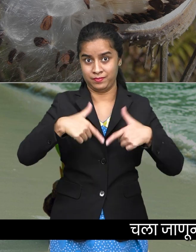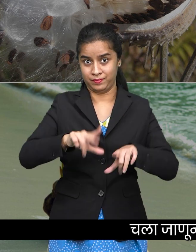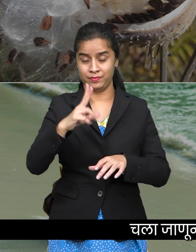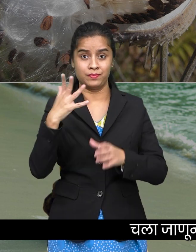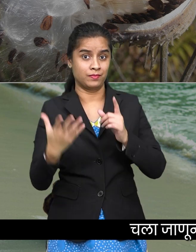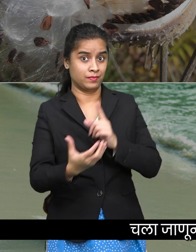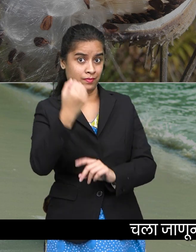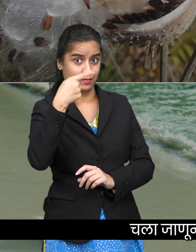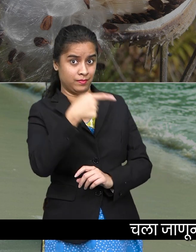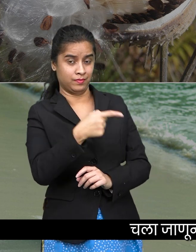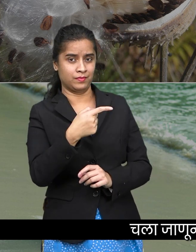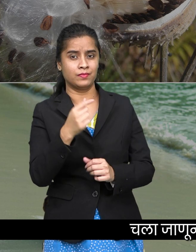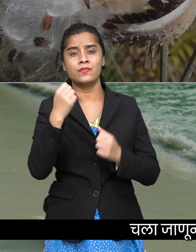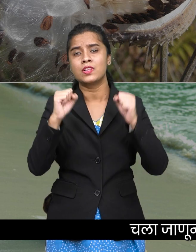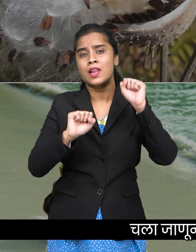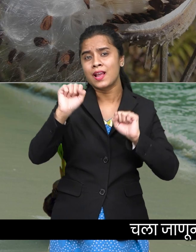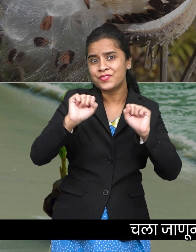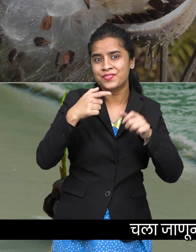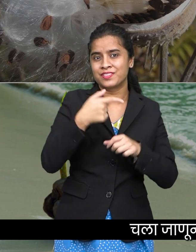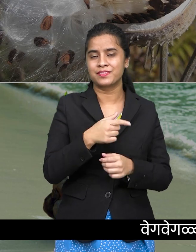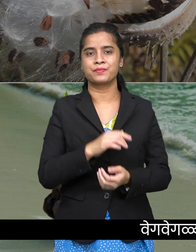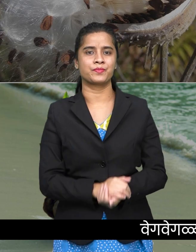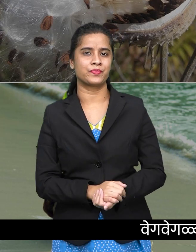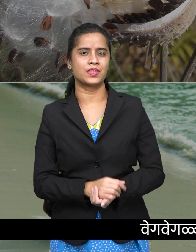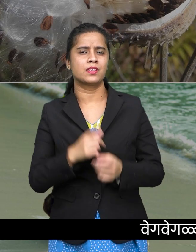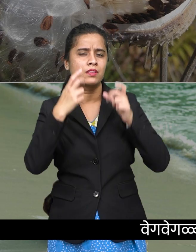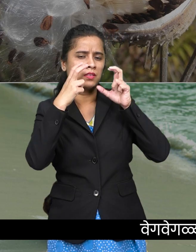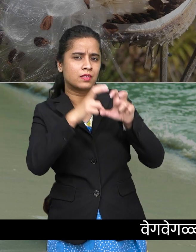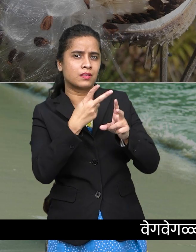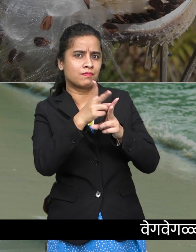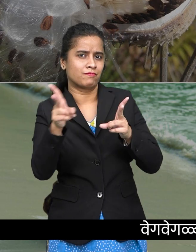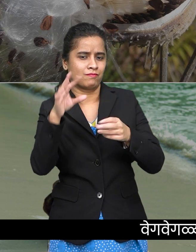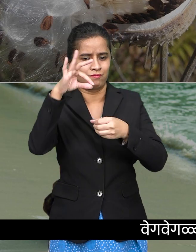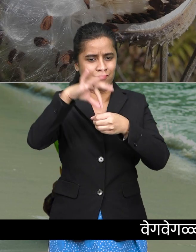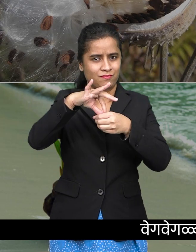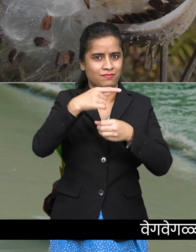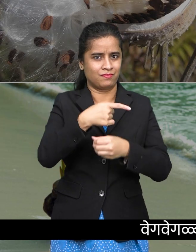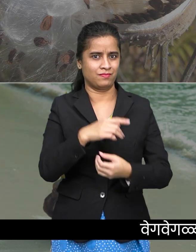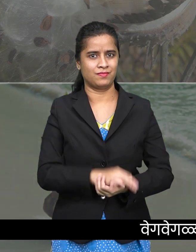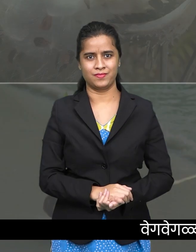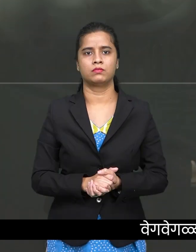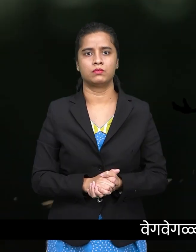चला जाणून घेऊया एका उपक्रमाद्वारे. वेगवेगळ्या बियांचे निरीक्षण करा.